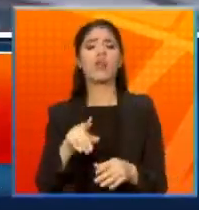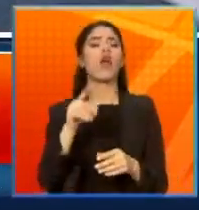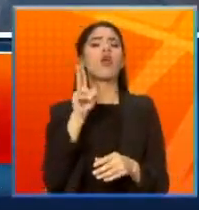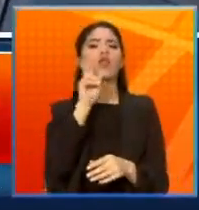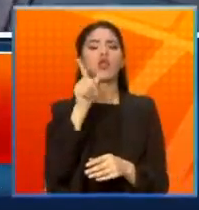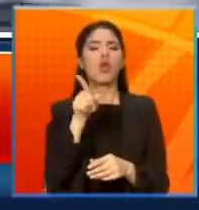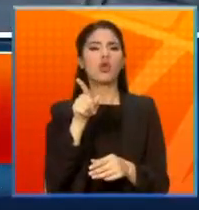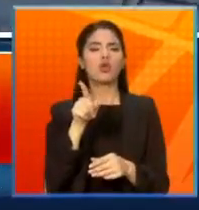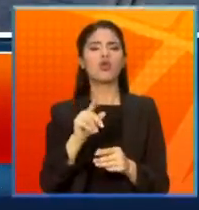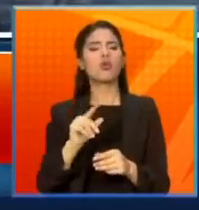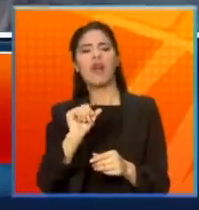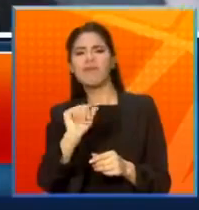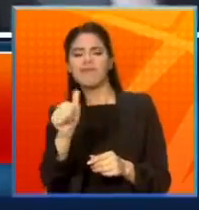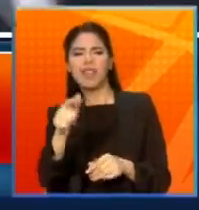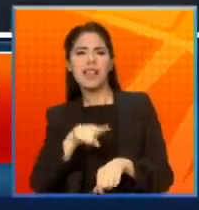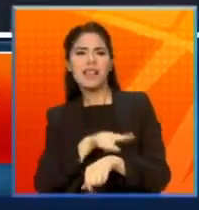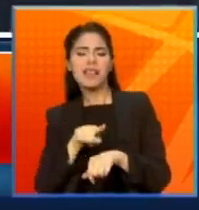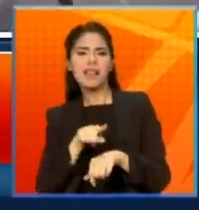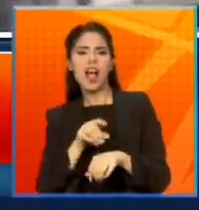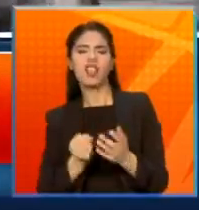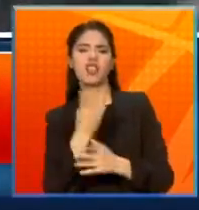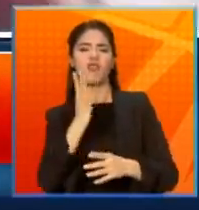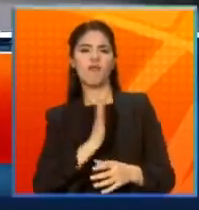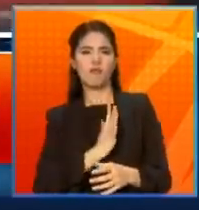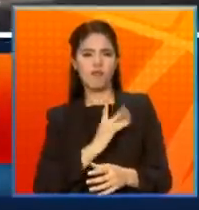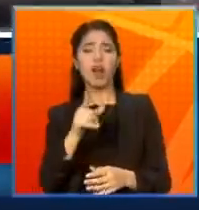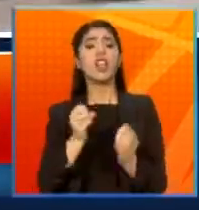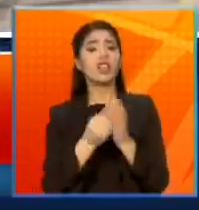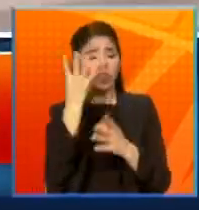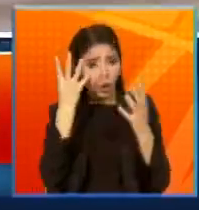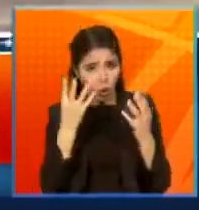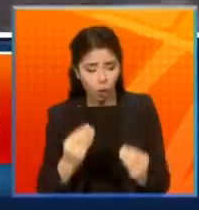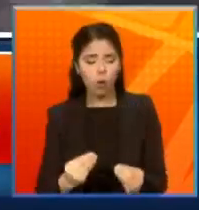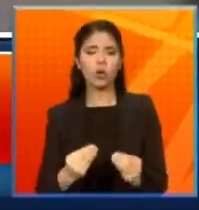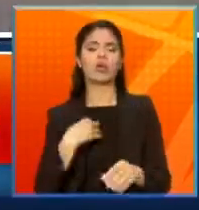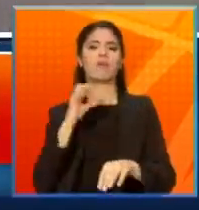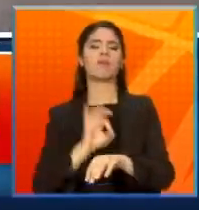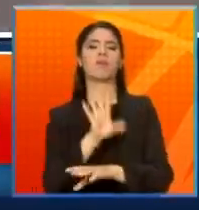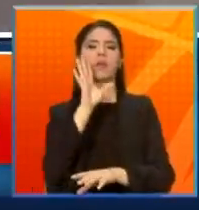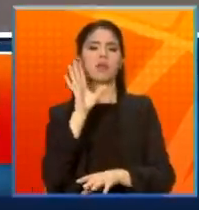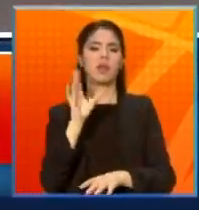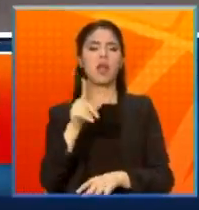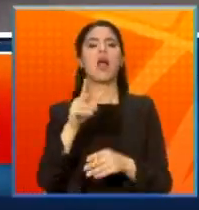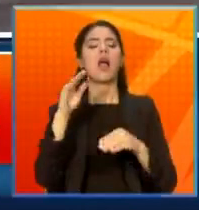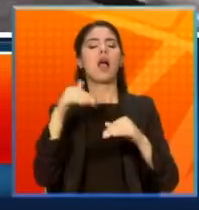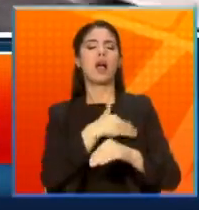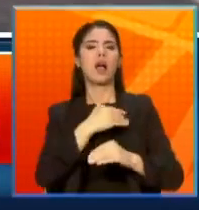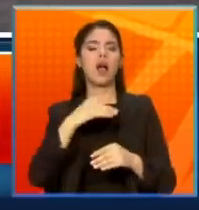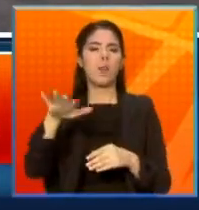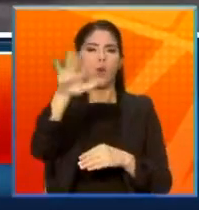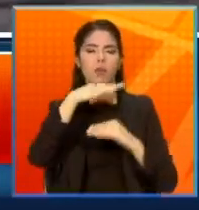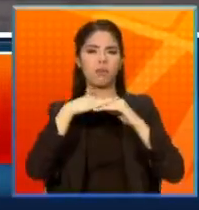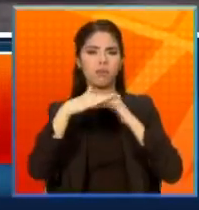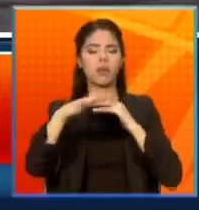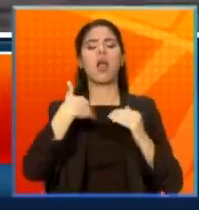önümüzdeki saatler içinde çıkmış olur. Çıktığı durum anda da zaten kamuoyuyla,